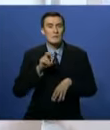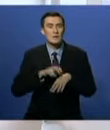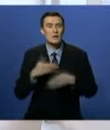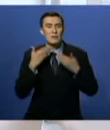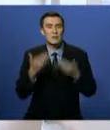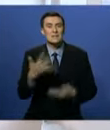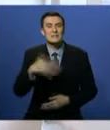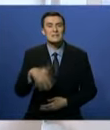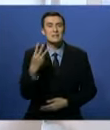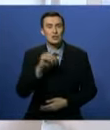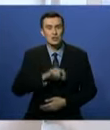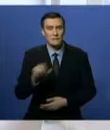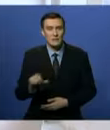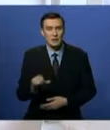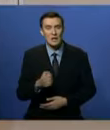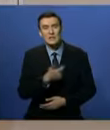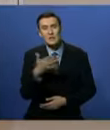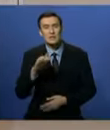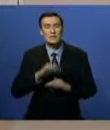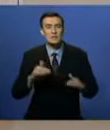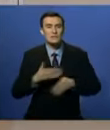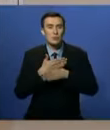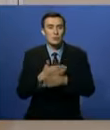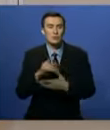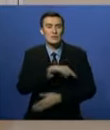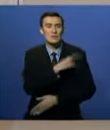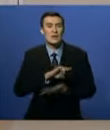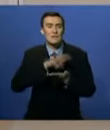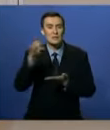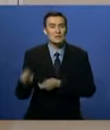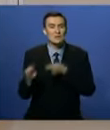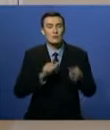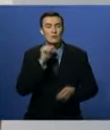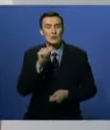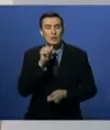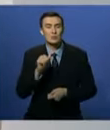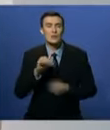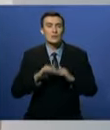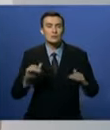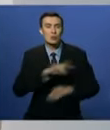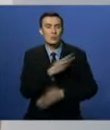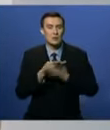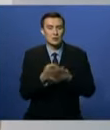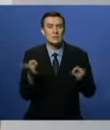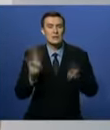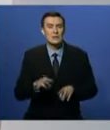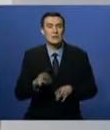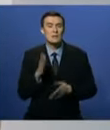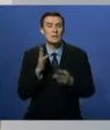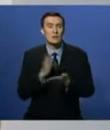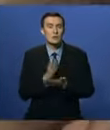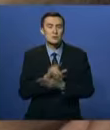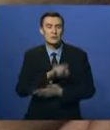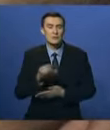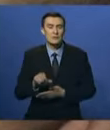обратились 53 человека некоторых детей с помощью санавиации доставили в кустанай скую детскую больницу остальные пострадавшие проходят